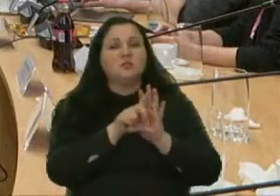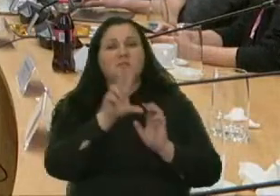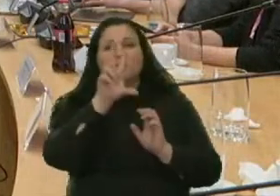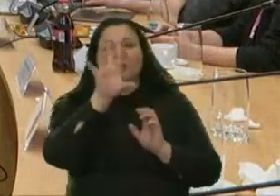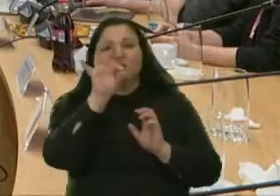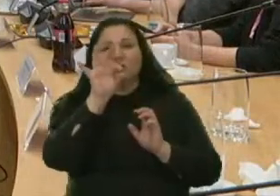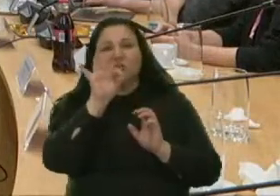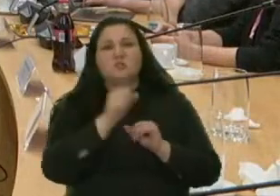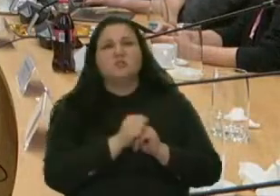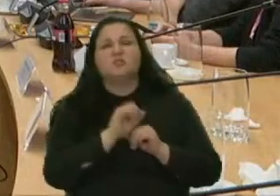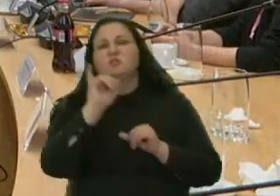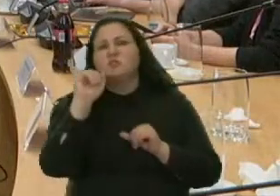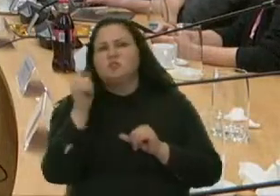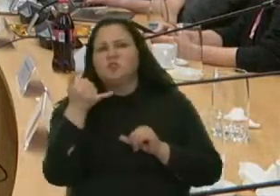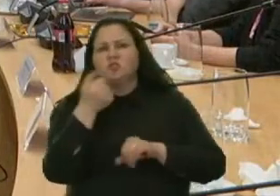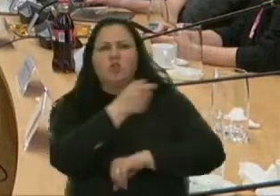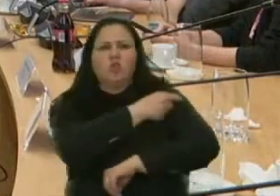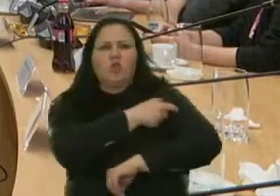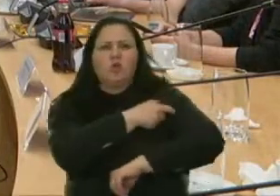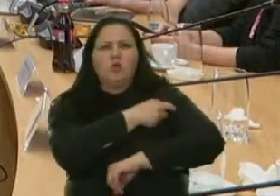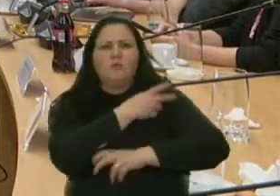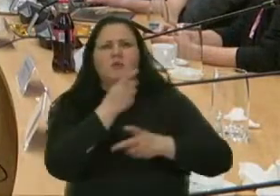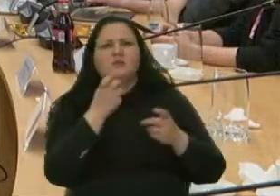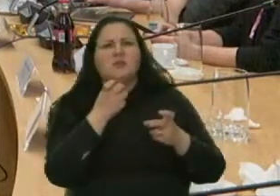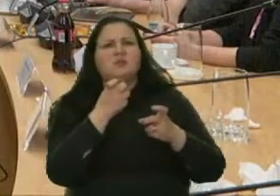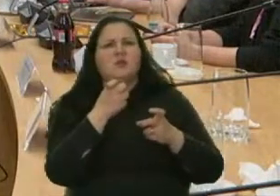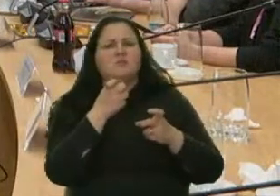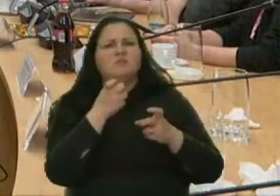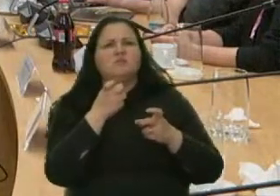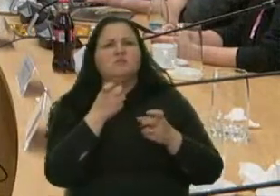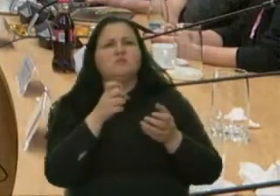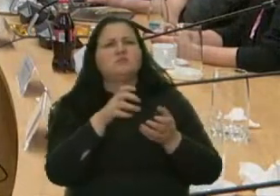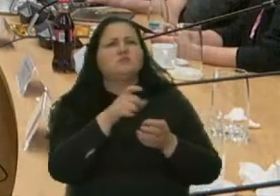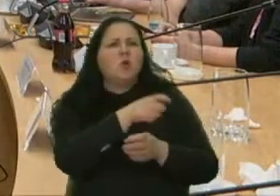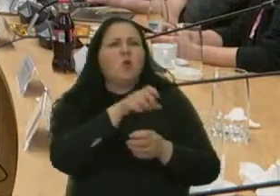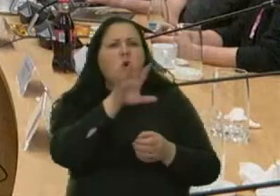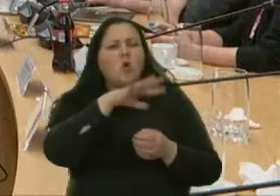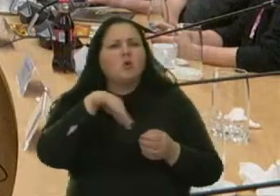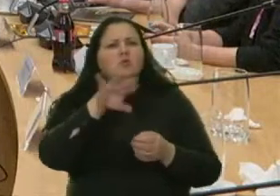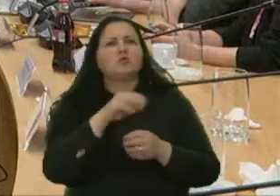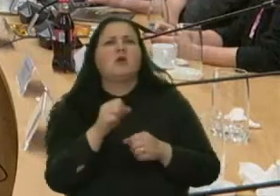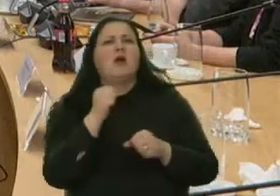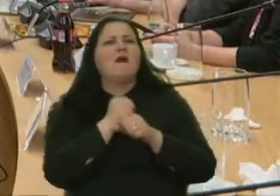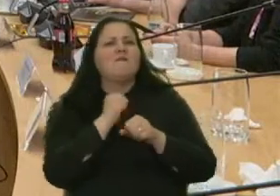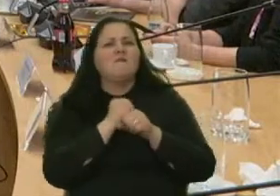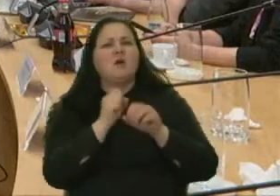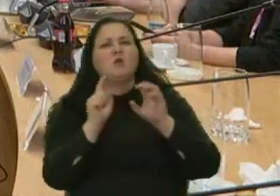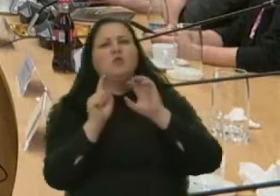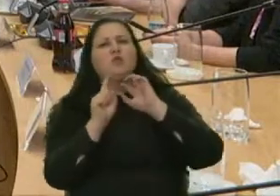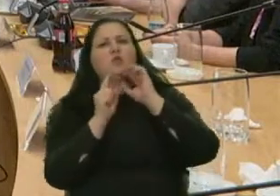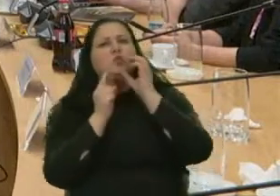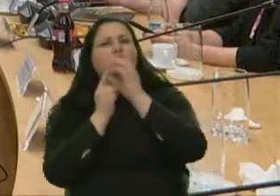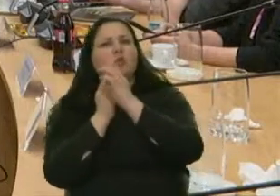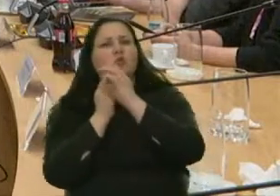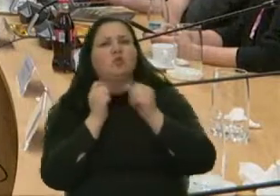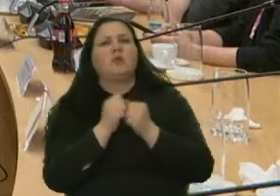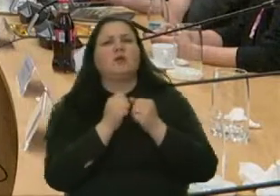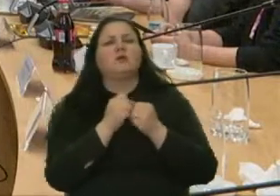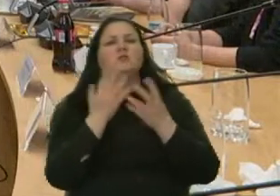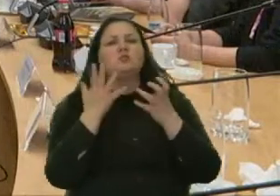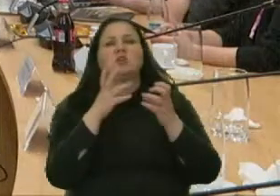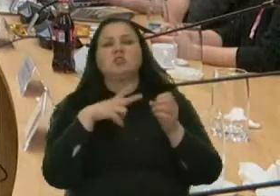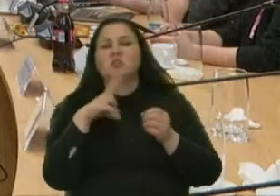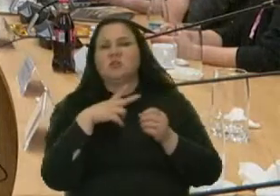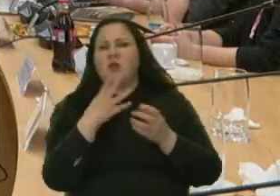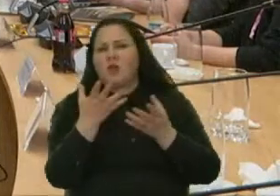350 și Comisia de consilieri cum au fost ei au făcut cu cura clujeană ceea ce este aș vrea